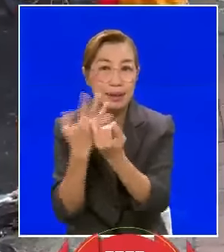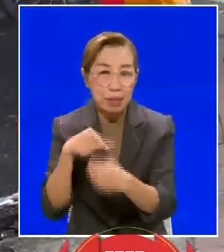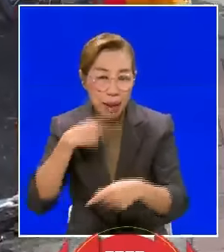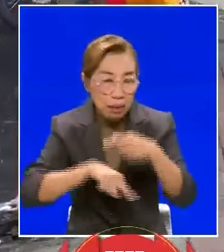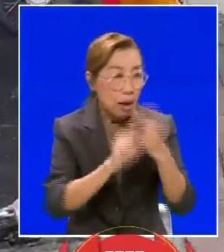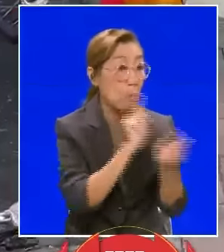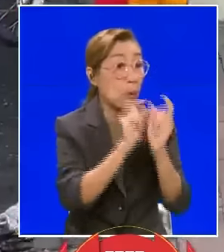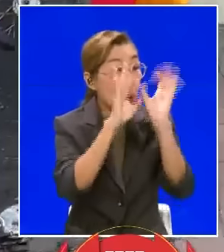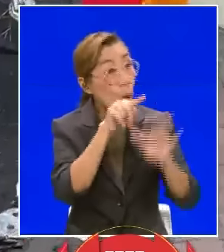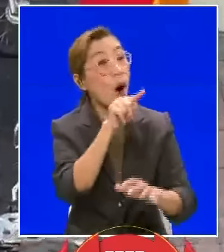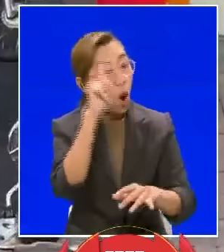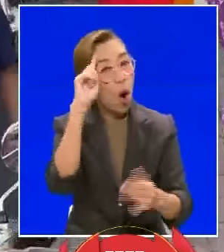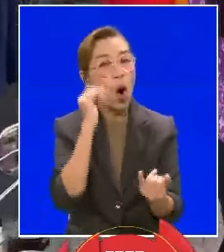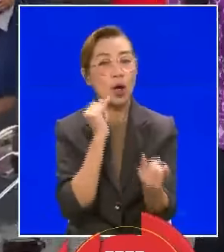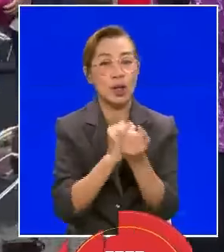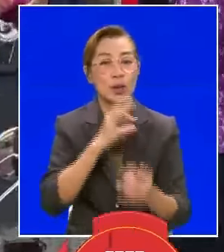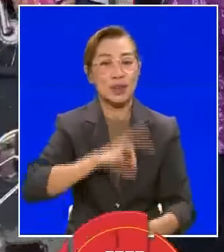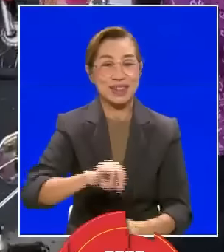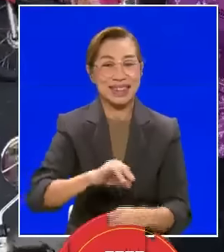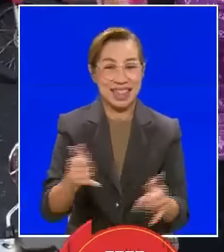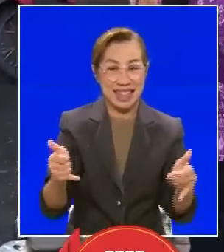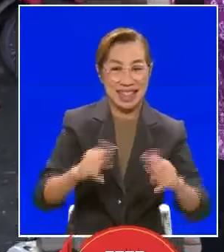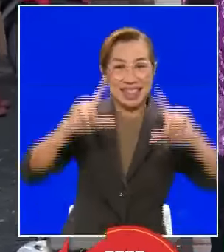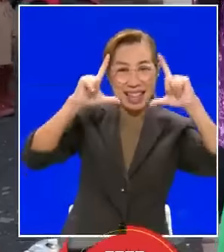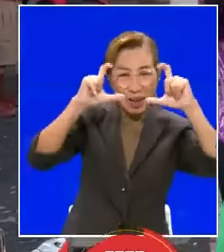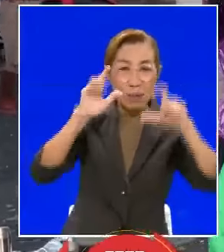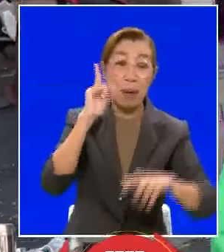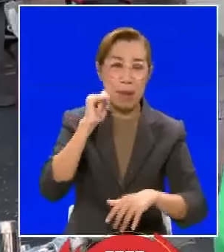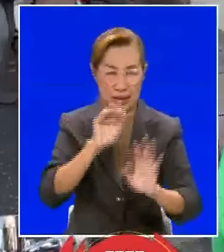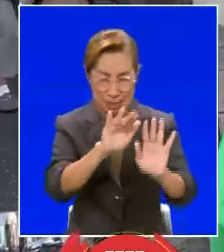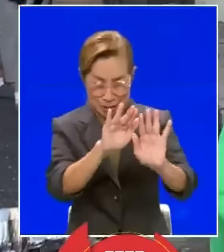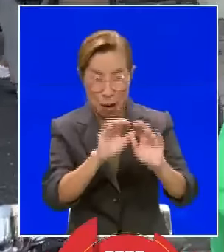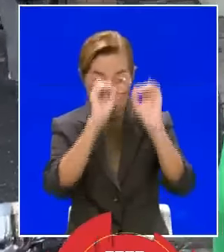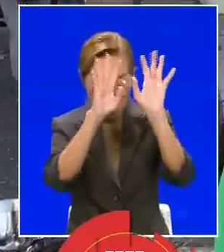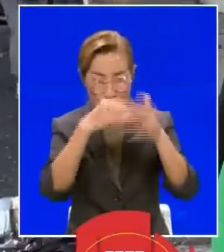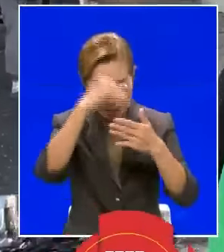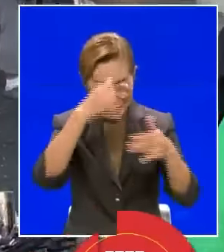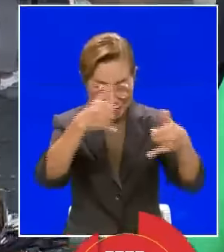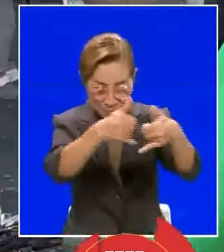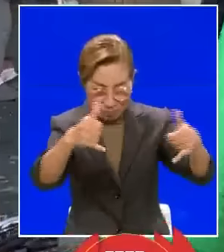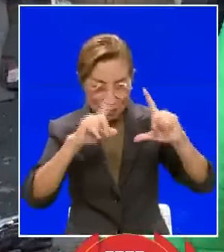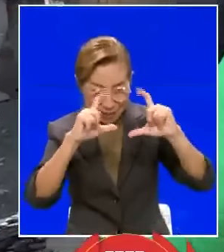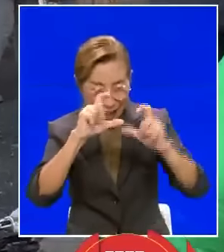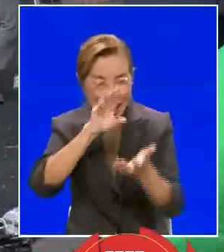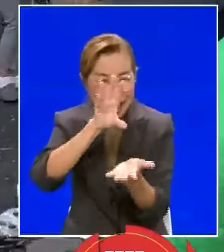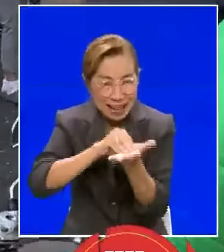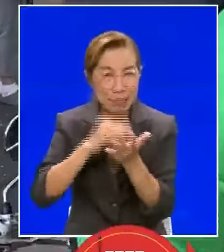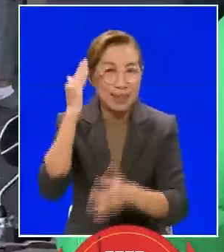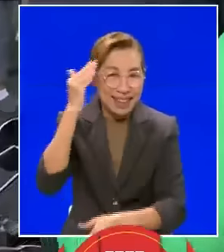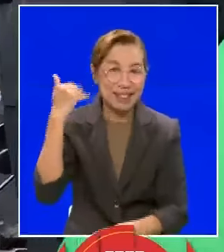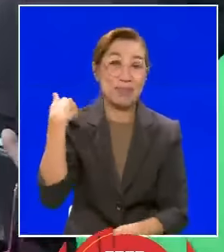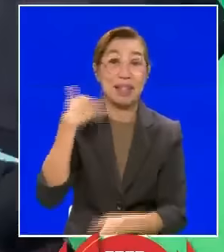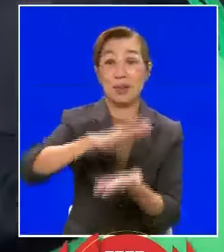ฮะนี่เก็บเป็นที่ระลึกซะหน่อยผู้ปกครองก็ถ่ายรูปเก็บเอาไว้ท่านผอ.โรงเรียนคุณธานินแก้วจุรัตน์นะครับบ